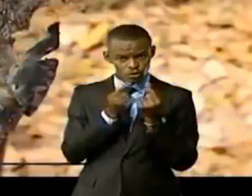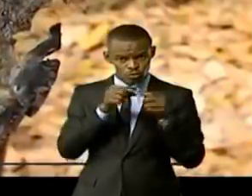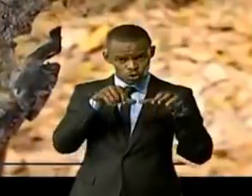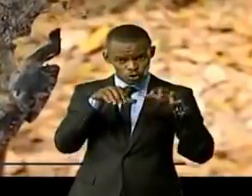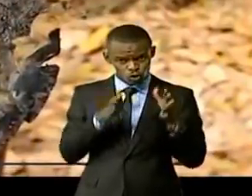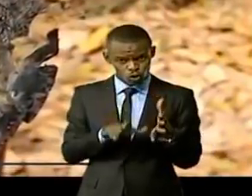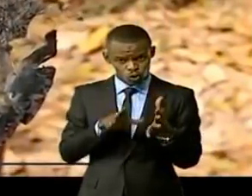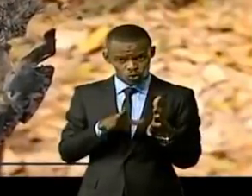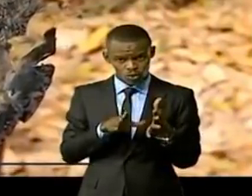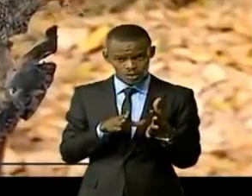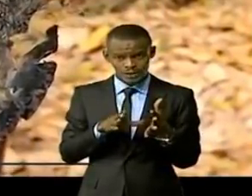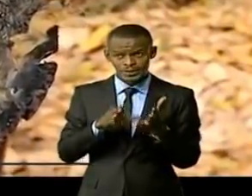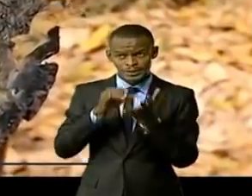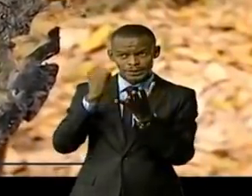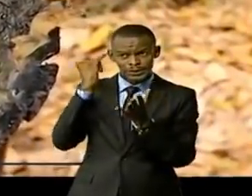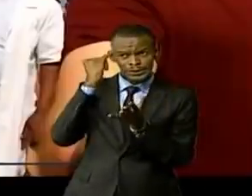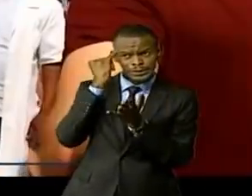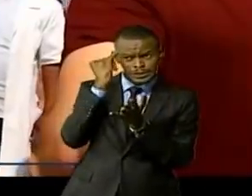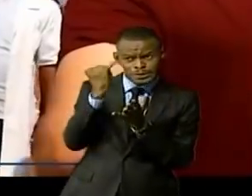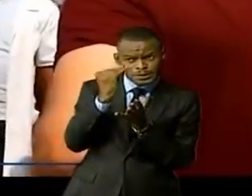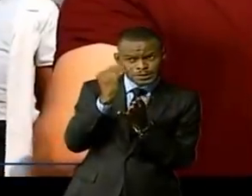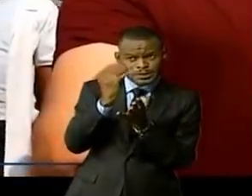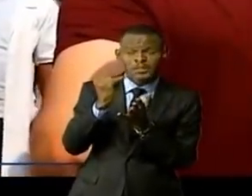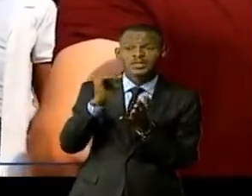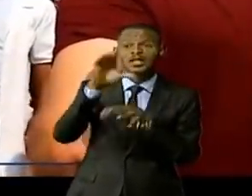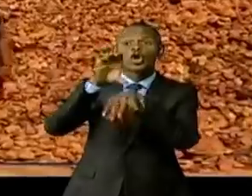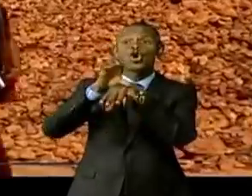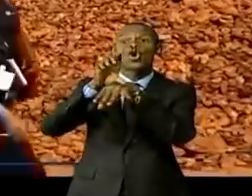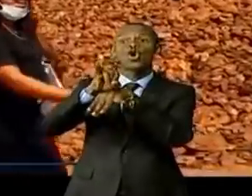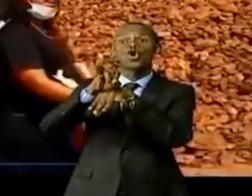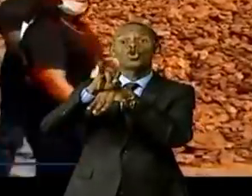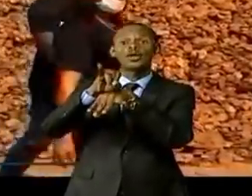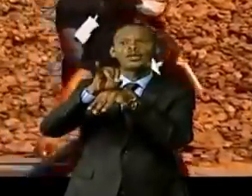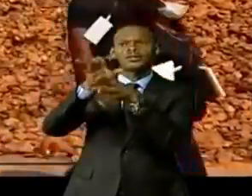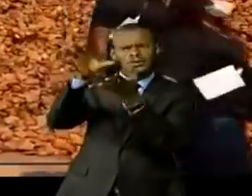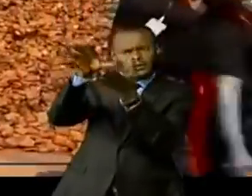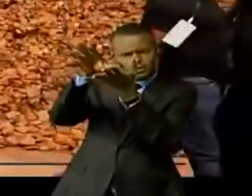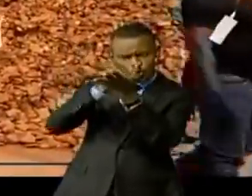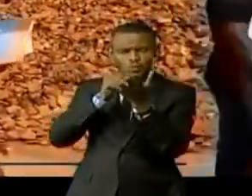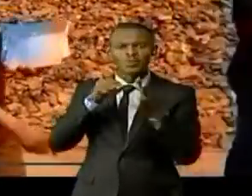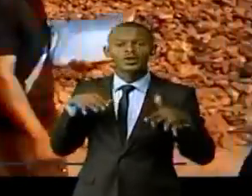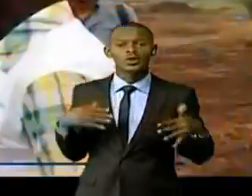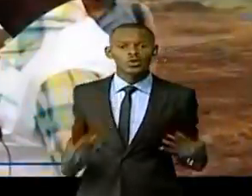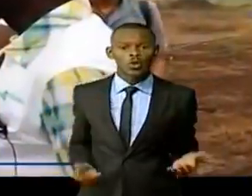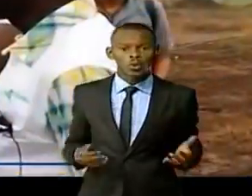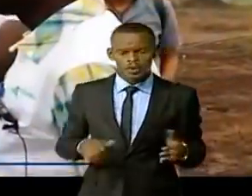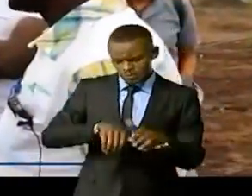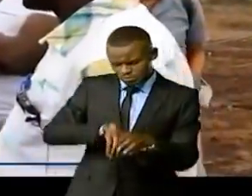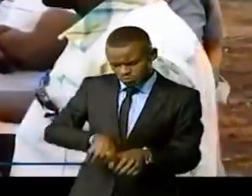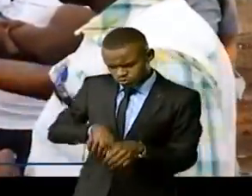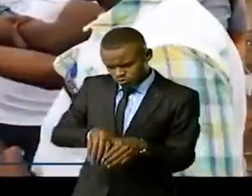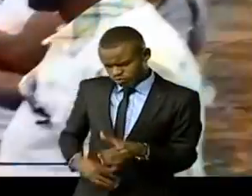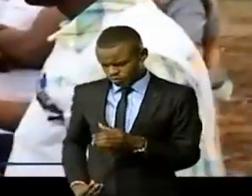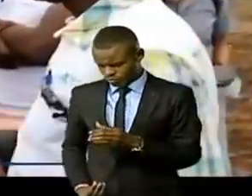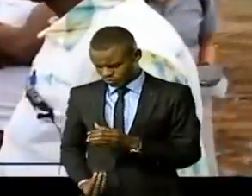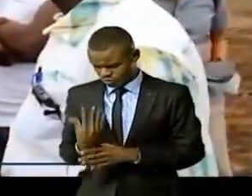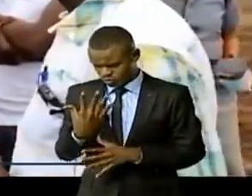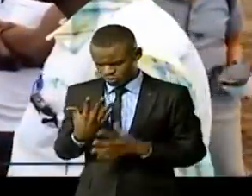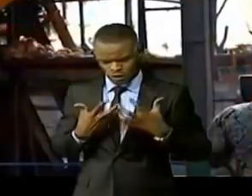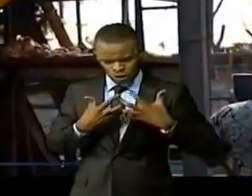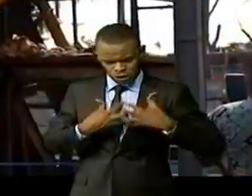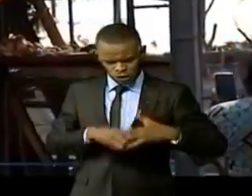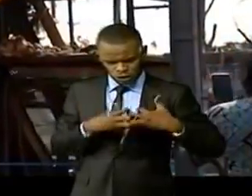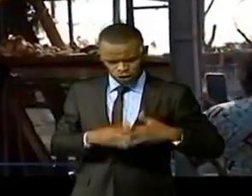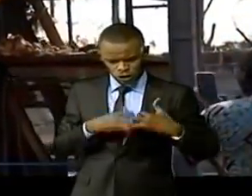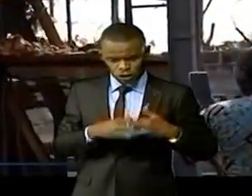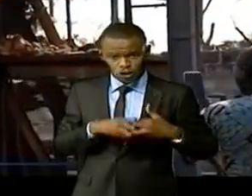innovantes du modèle ivoirien dans l'agro-industriel. Au cours des différentes visites effectuées dans différents sites, notamment à Kiassolé, la délégation congolaise,